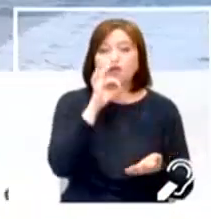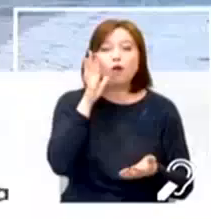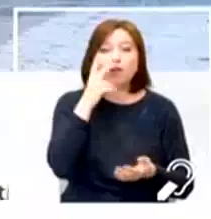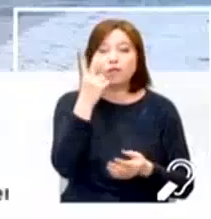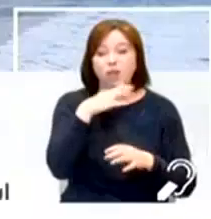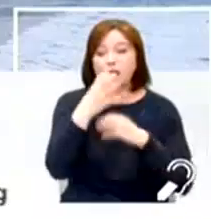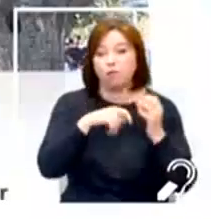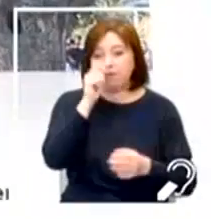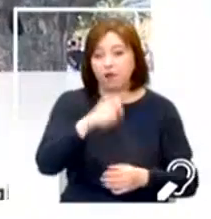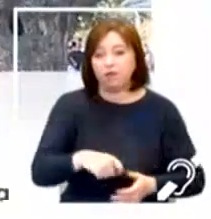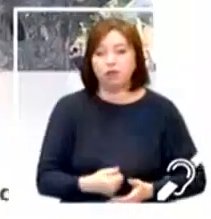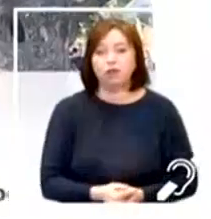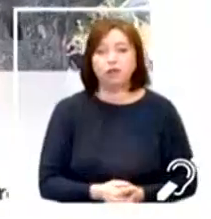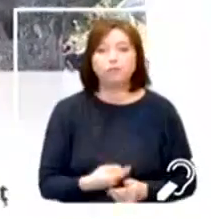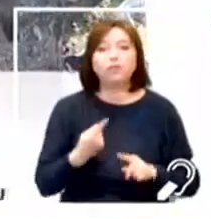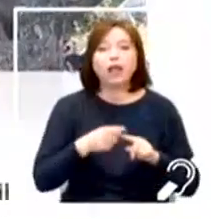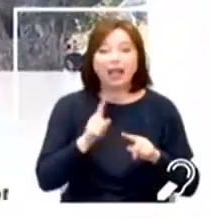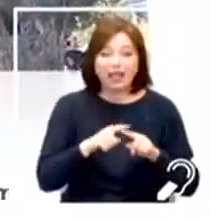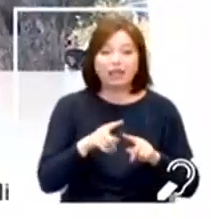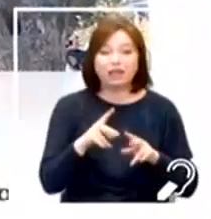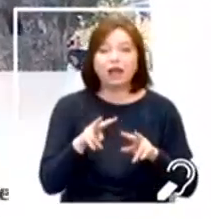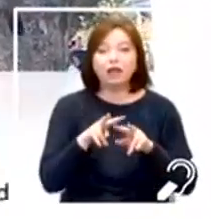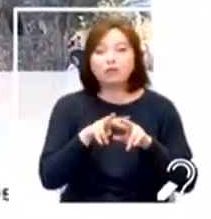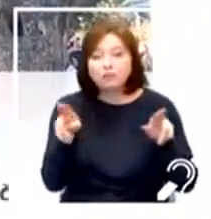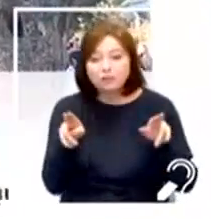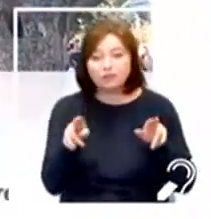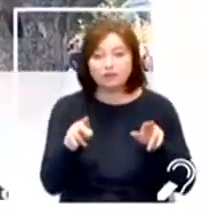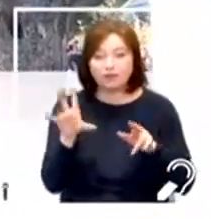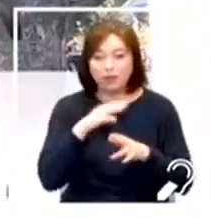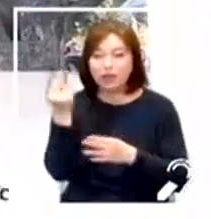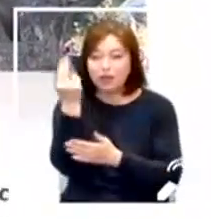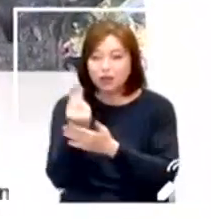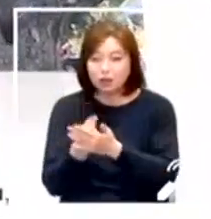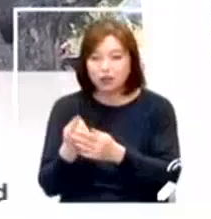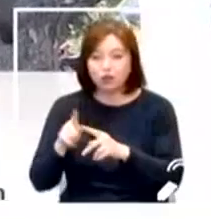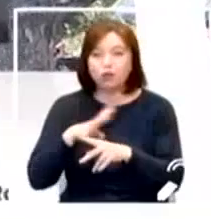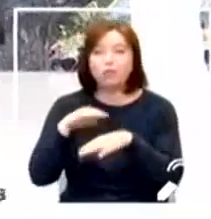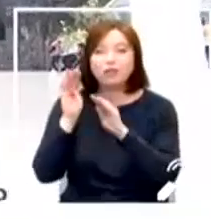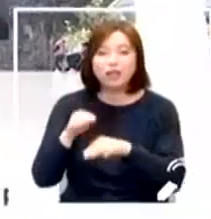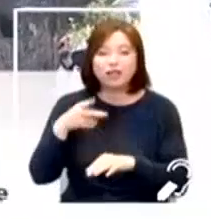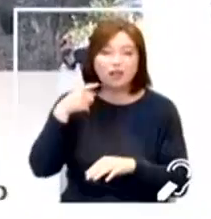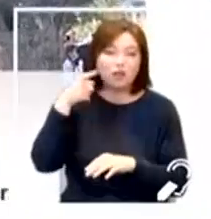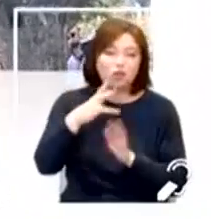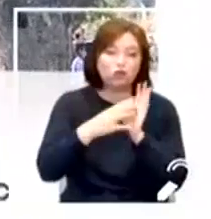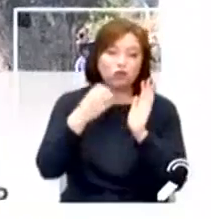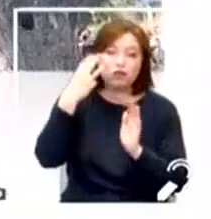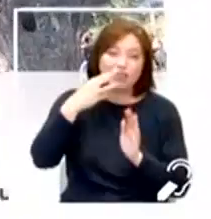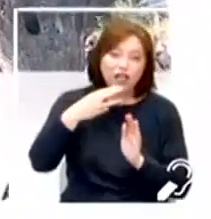doilea război mondial. Este o replică pe baza respectivei schițe elaborată în anii